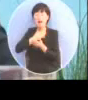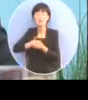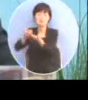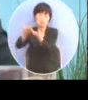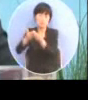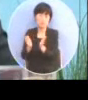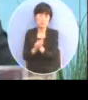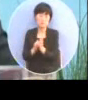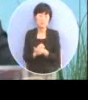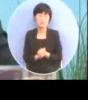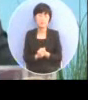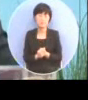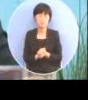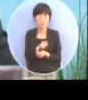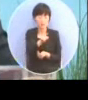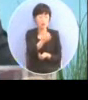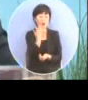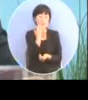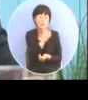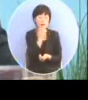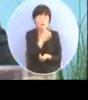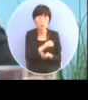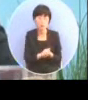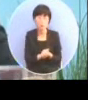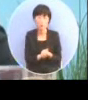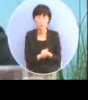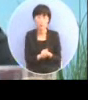hứa với Phi-e-rơ rằng, ngươi là Phi-e-rơ.